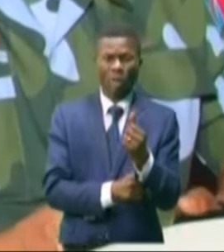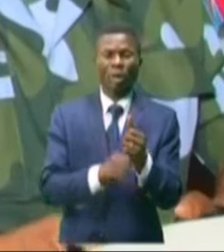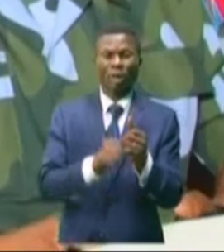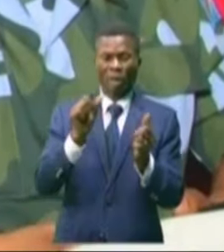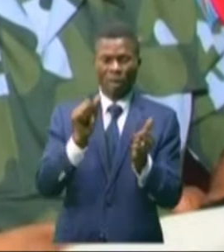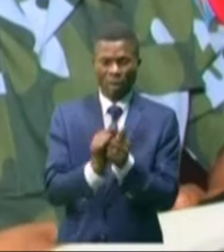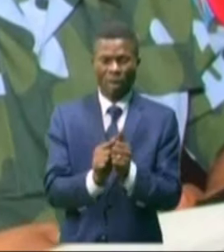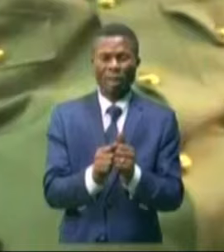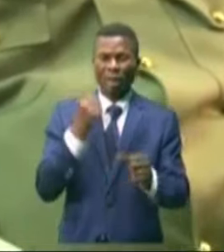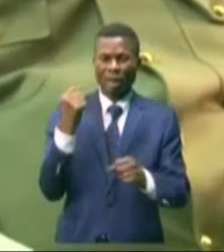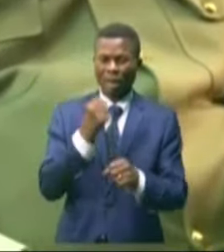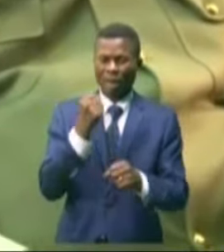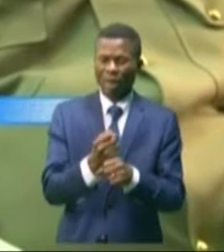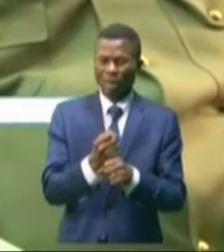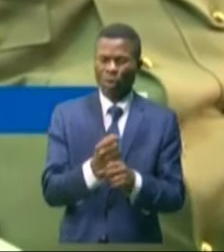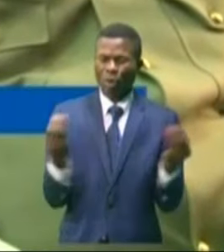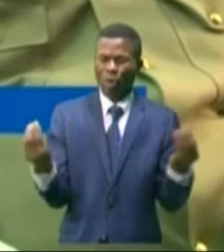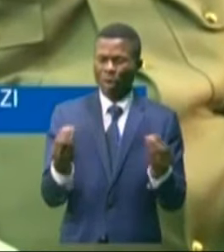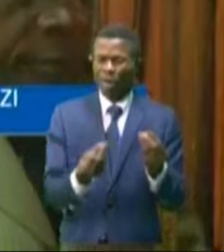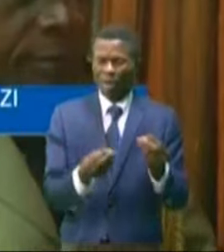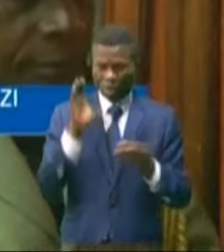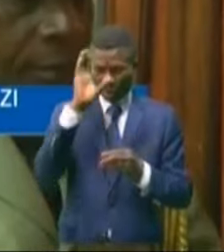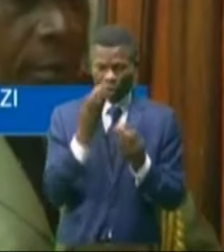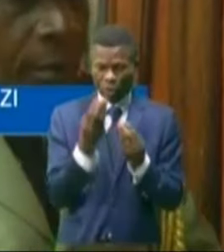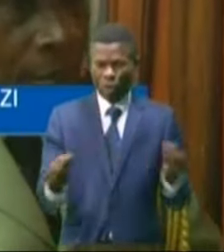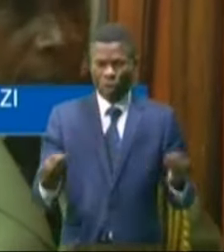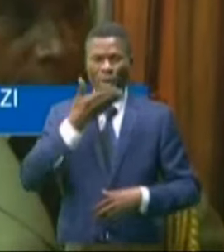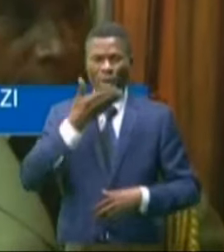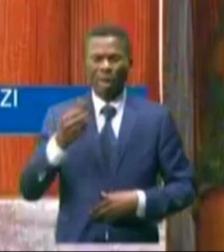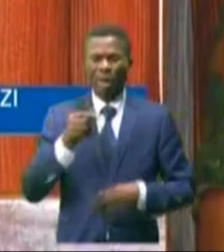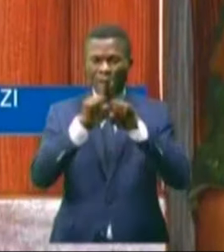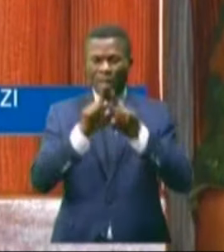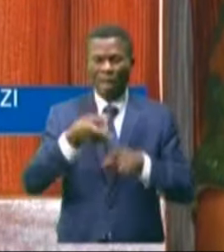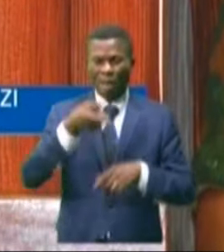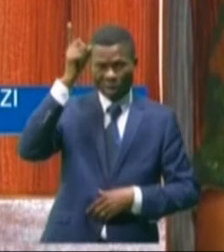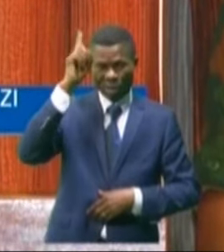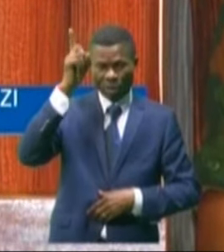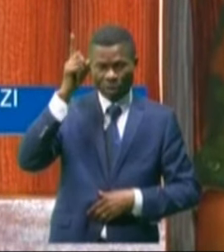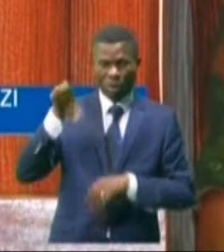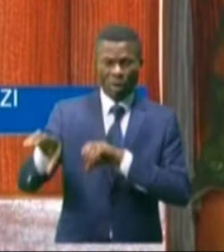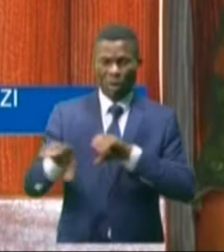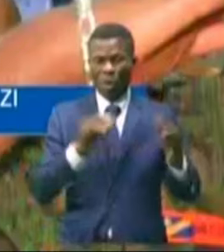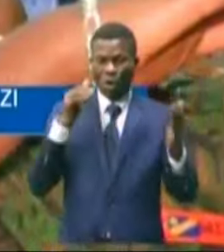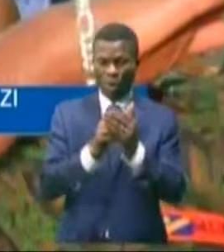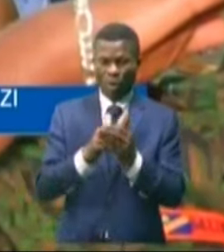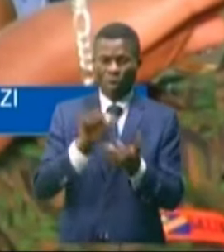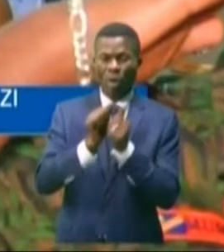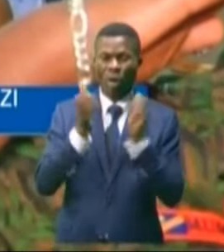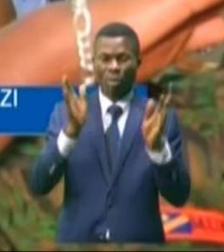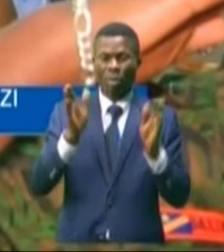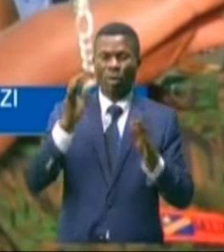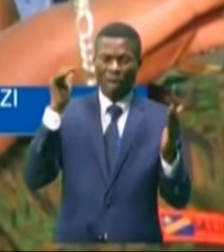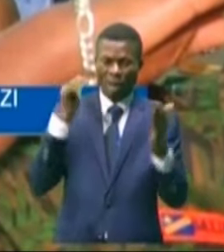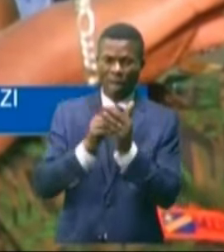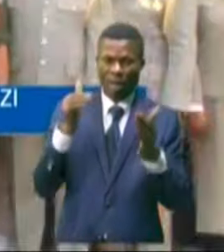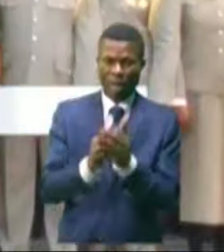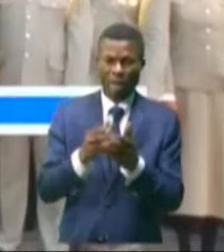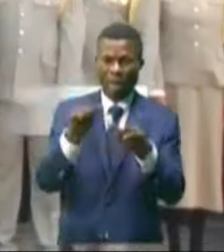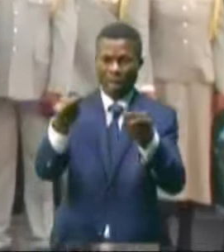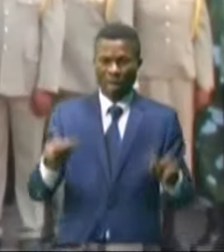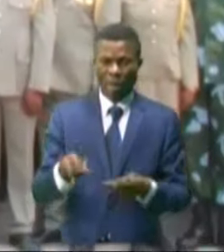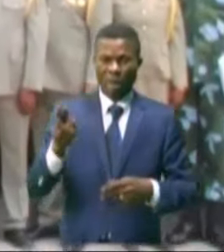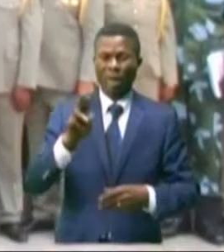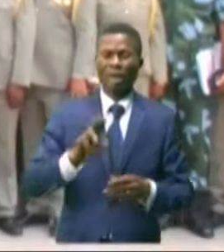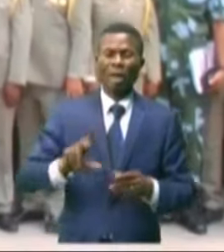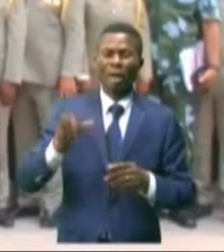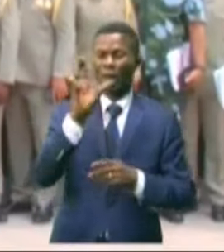un exercice afin de trouver les axes prioritaires d'action face au drame qui mine l'espace de la région